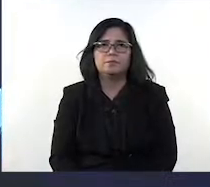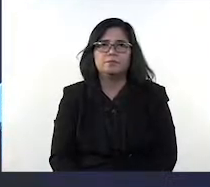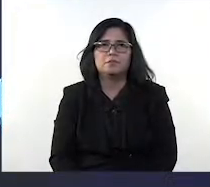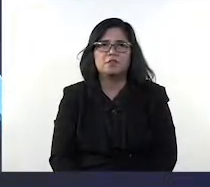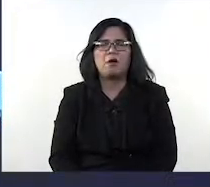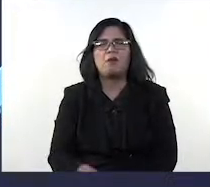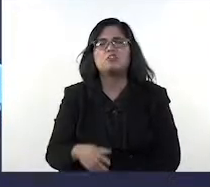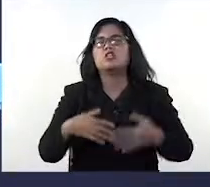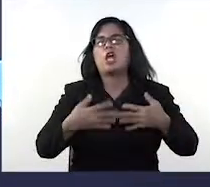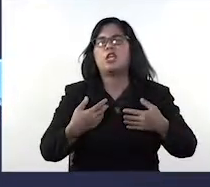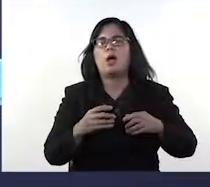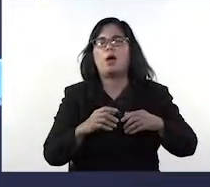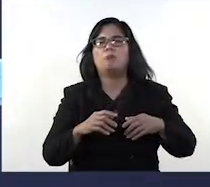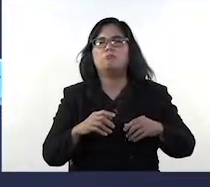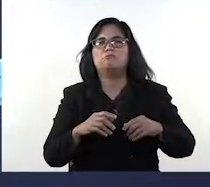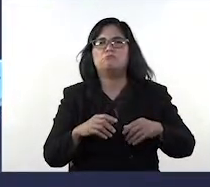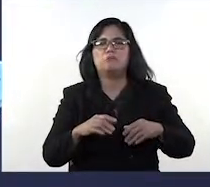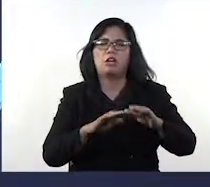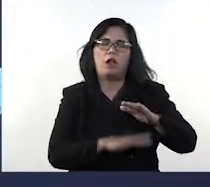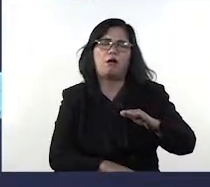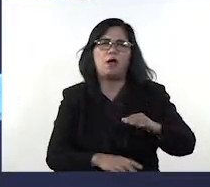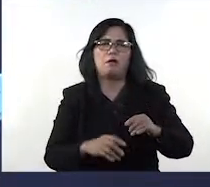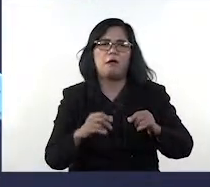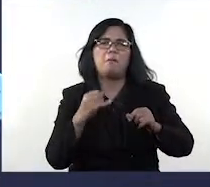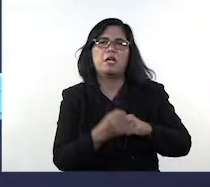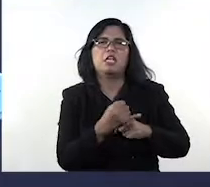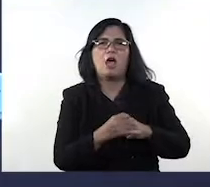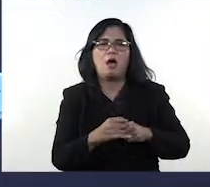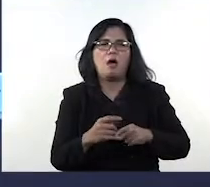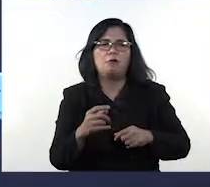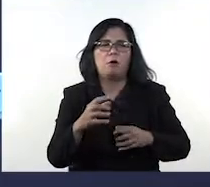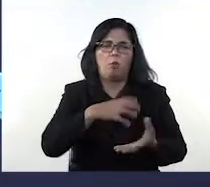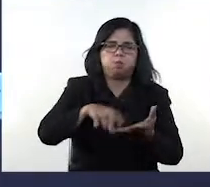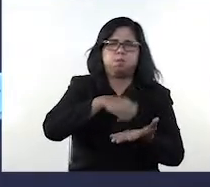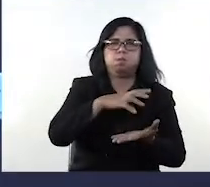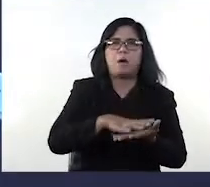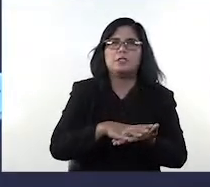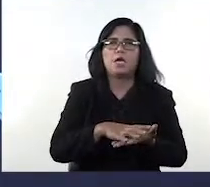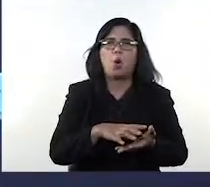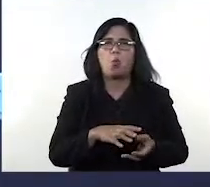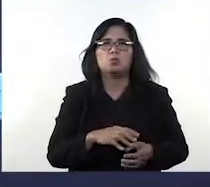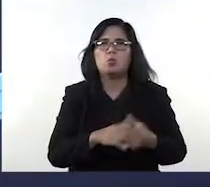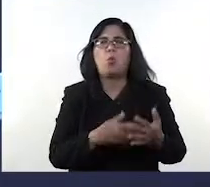Aku senang yang merendahkan menghina Hai dan mendatangkan kekacauan dan kegaduhan